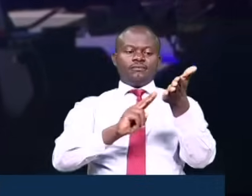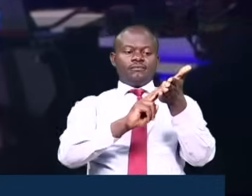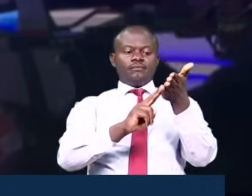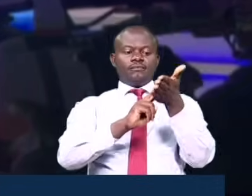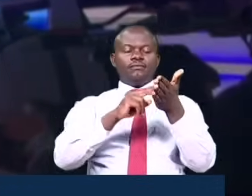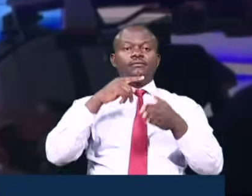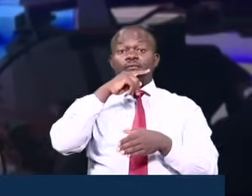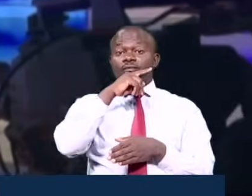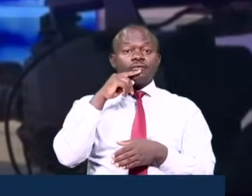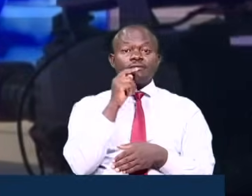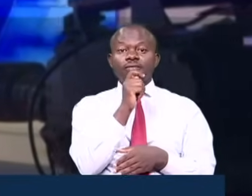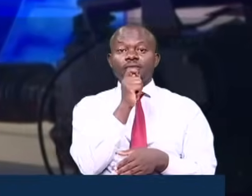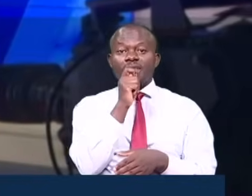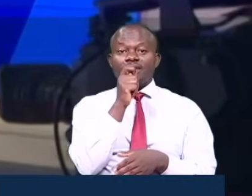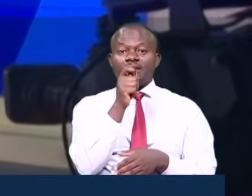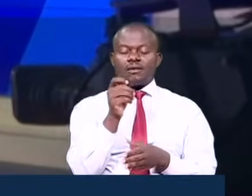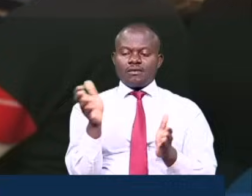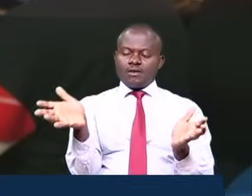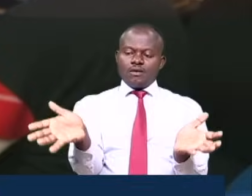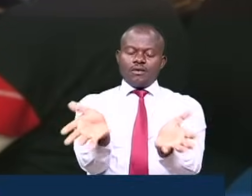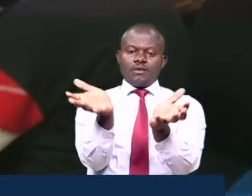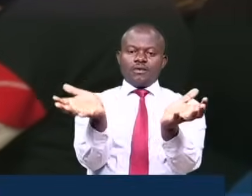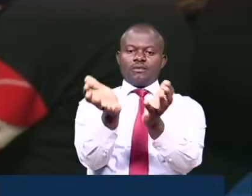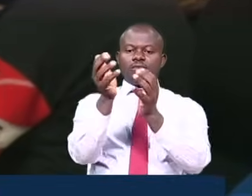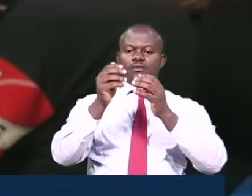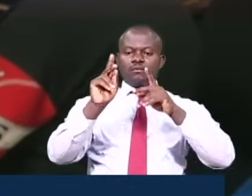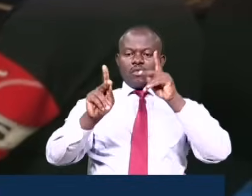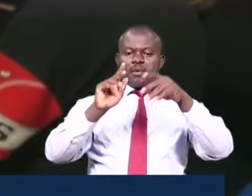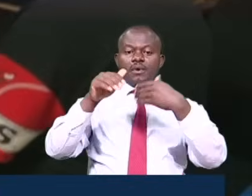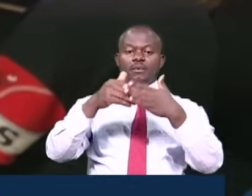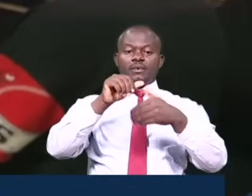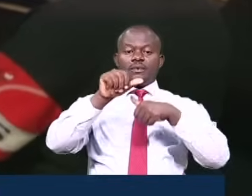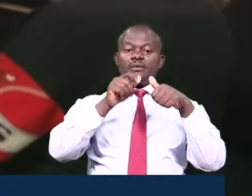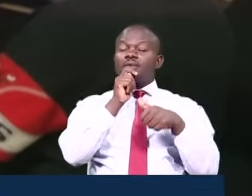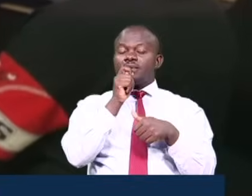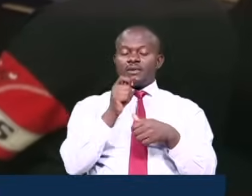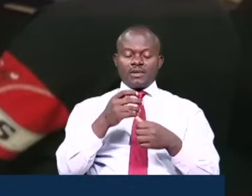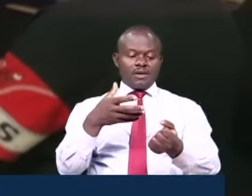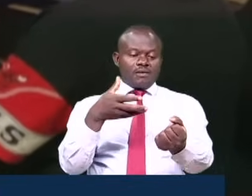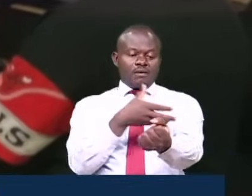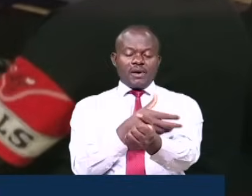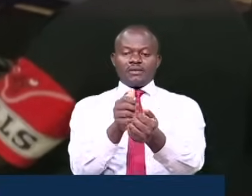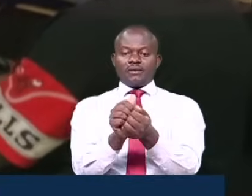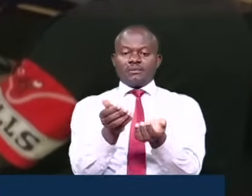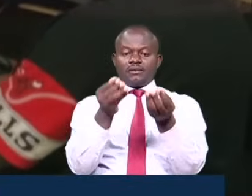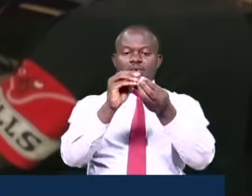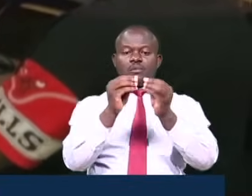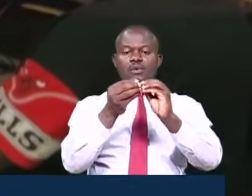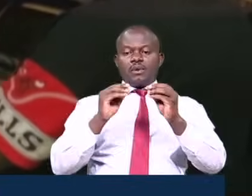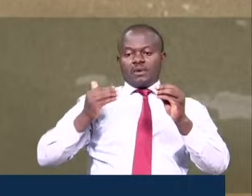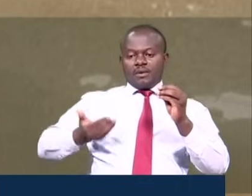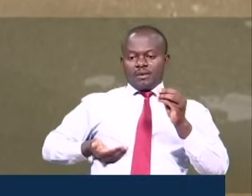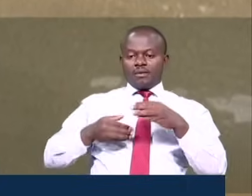y'imbuga nkoranyambaga ubukangurambaga mu baturage ku itangazamakuru amikoro no kuzamura umubare w'abagore